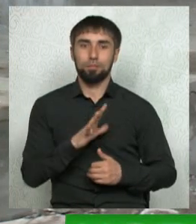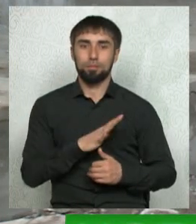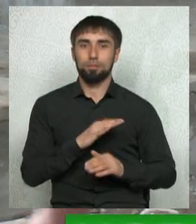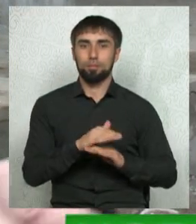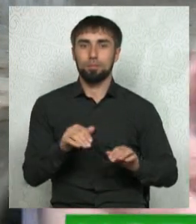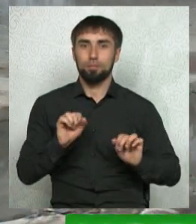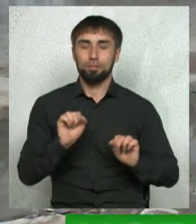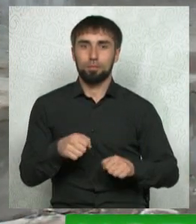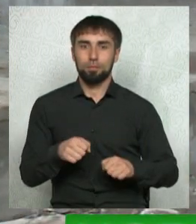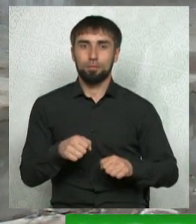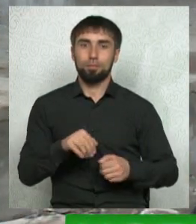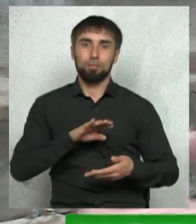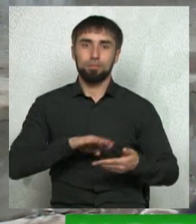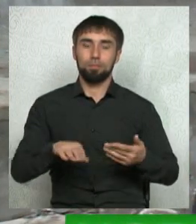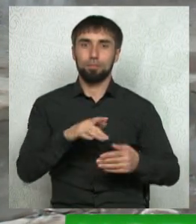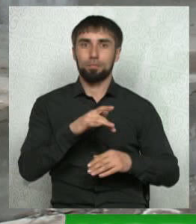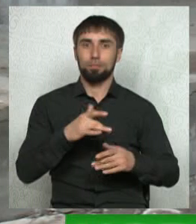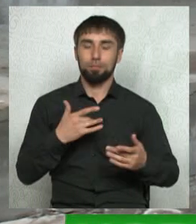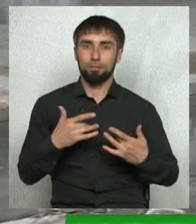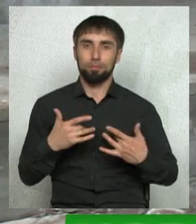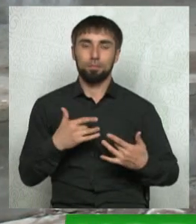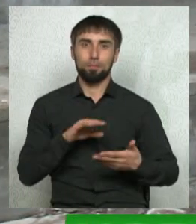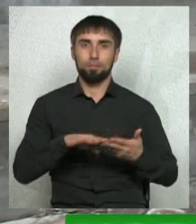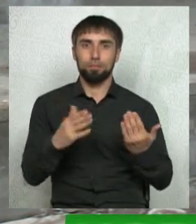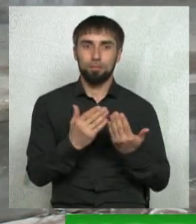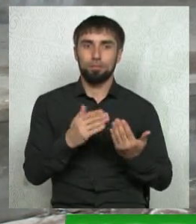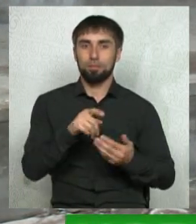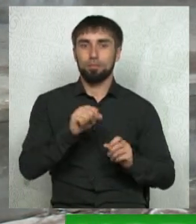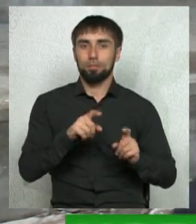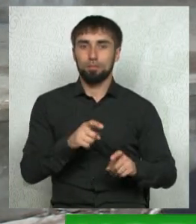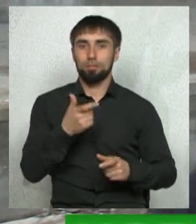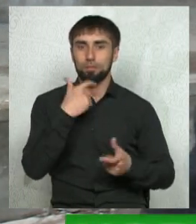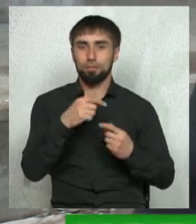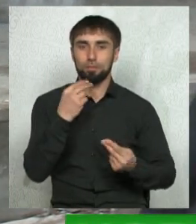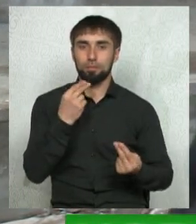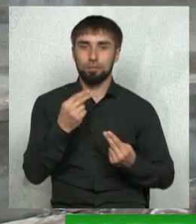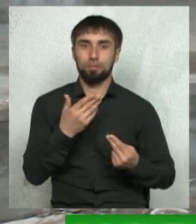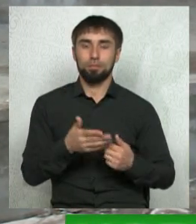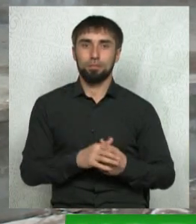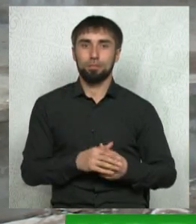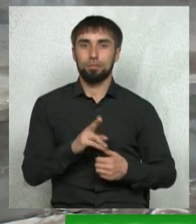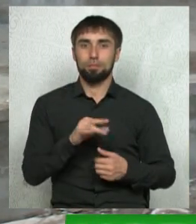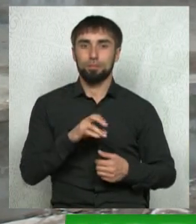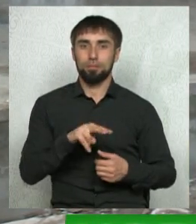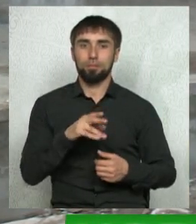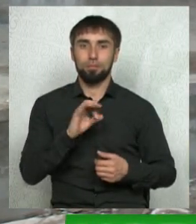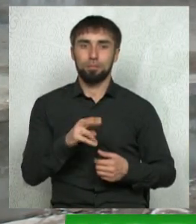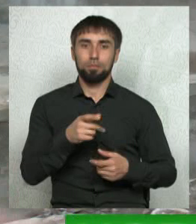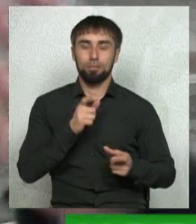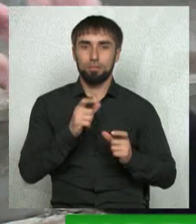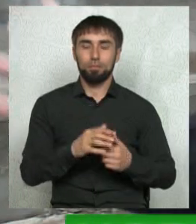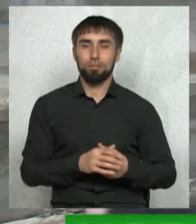детишки могли после спектакля, перед спектаклем посидеть здесь, мороженое покушать там, коктейли, соки